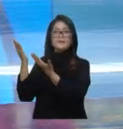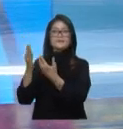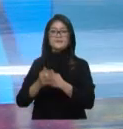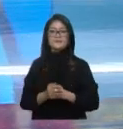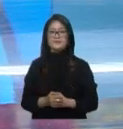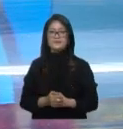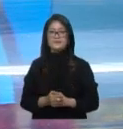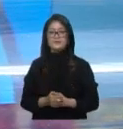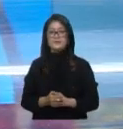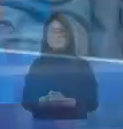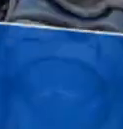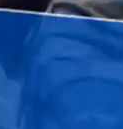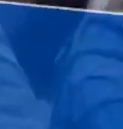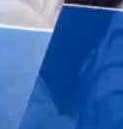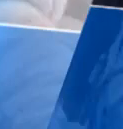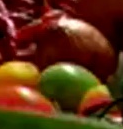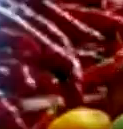Jasin.